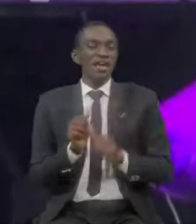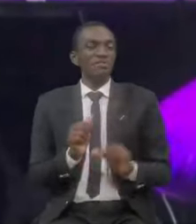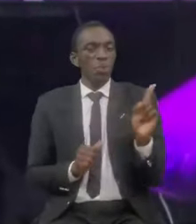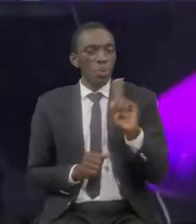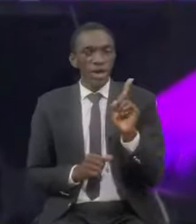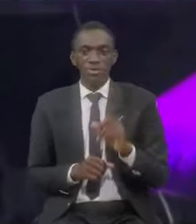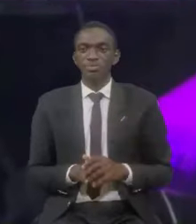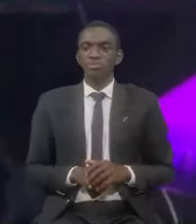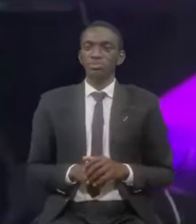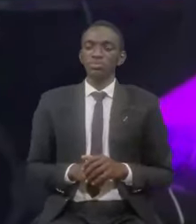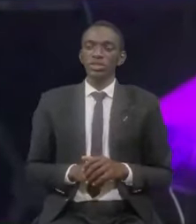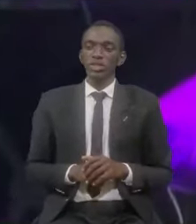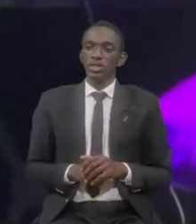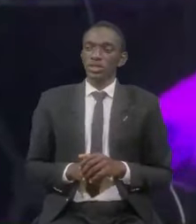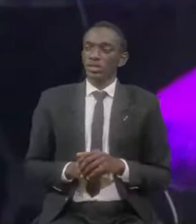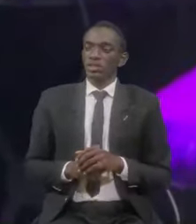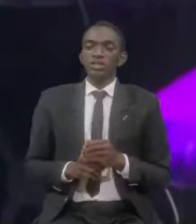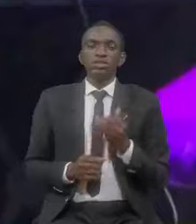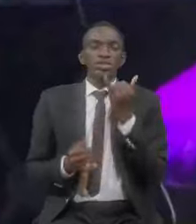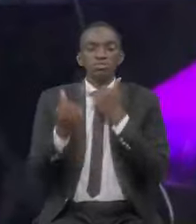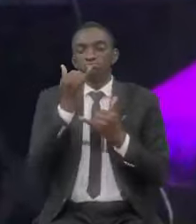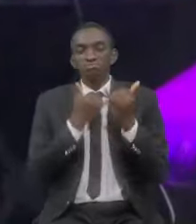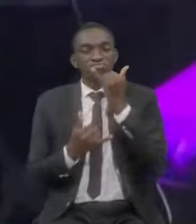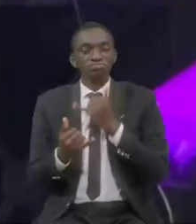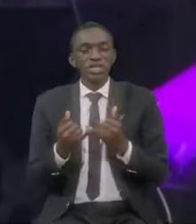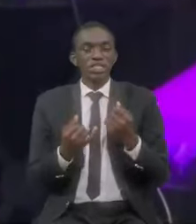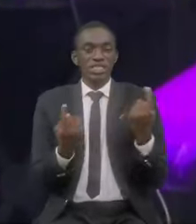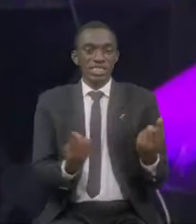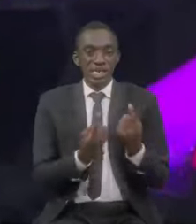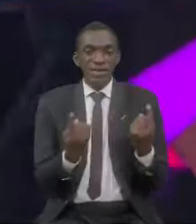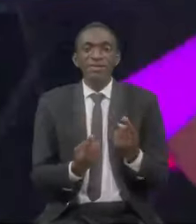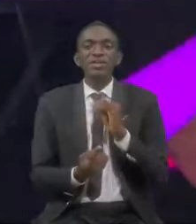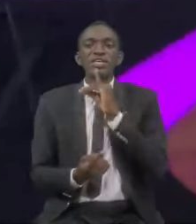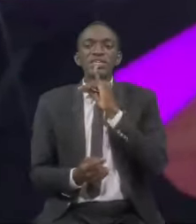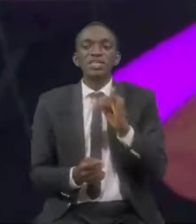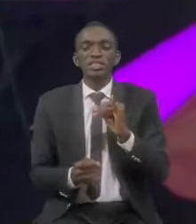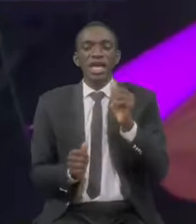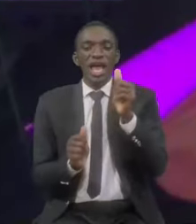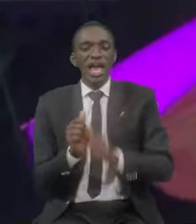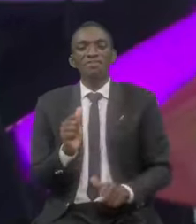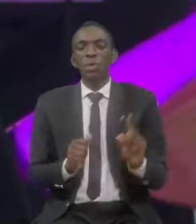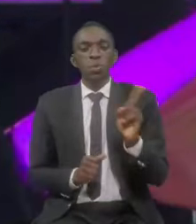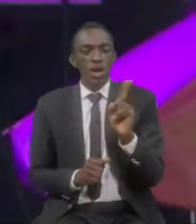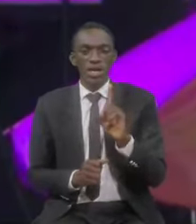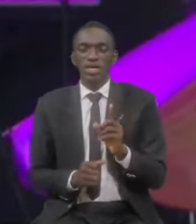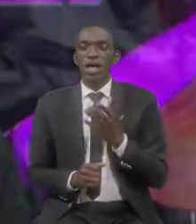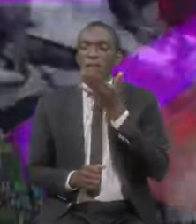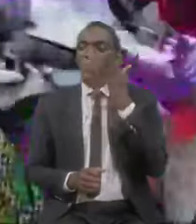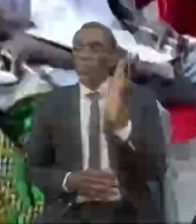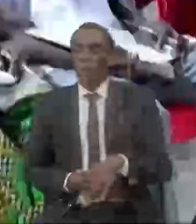universel. La transgression est universelle. Le mal